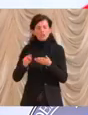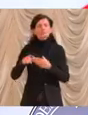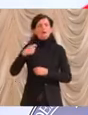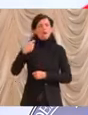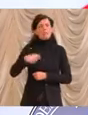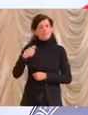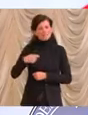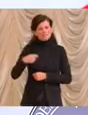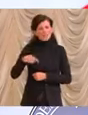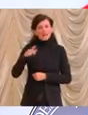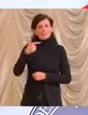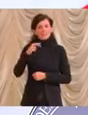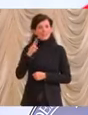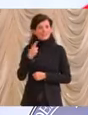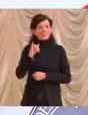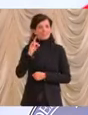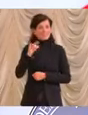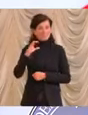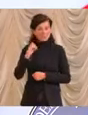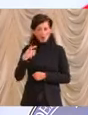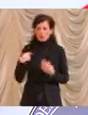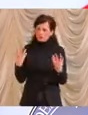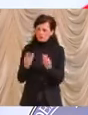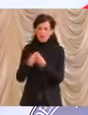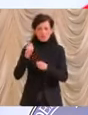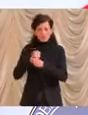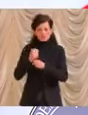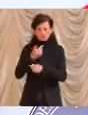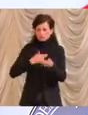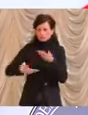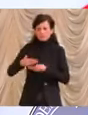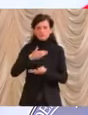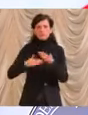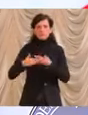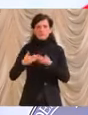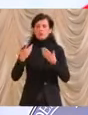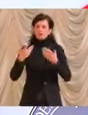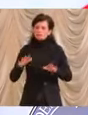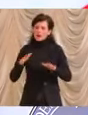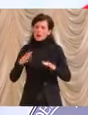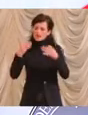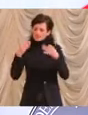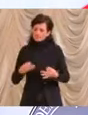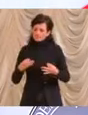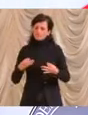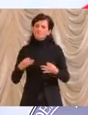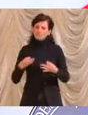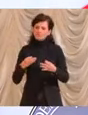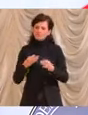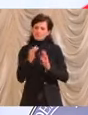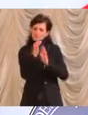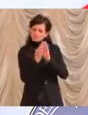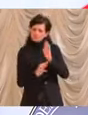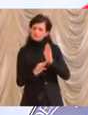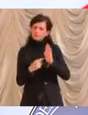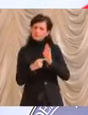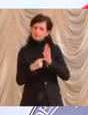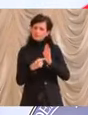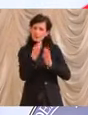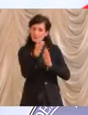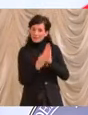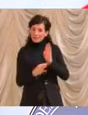Presidente Tridico, perché chiaramente abbiamo varato alcune misure. Adesso è importante che le